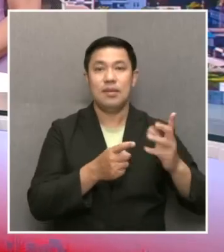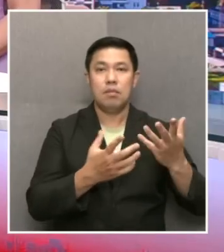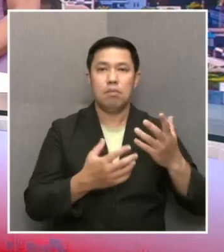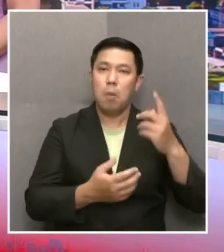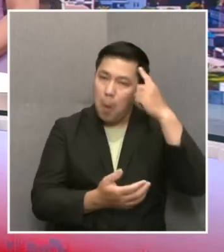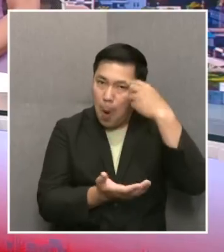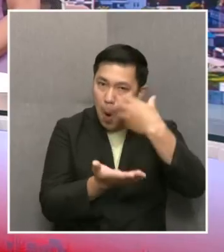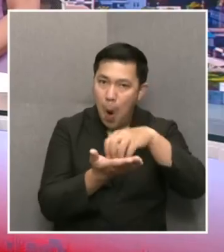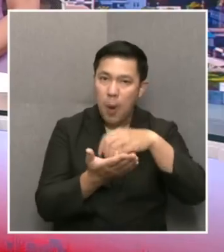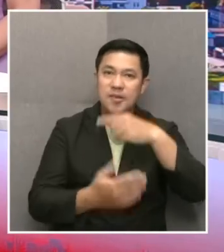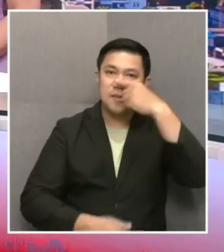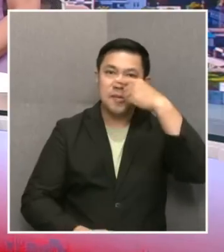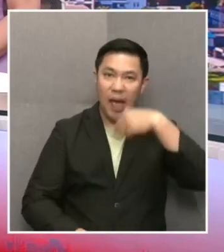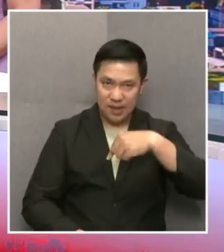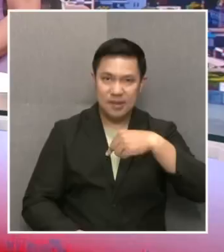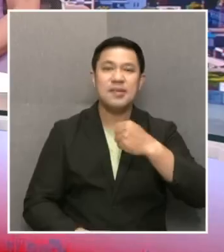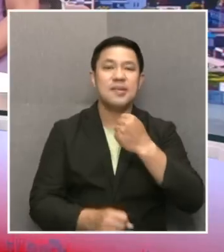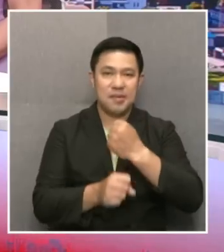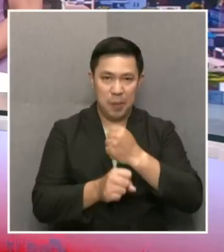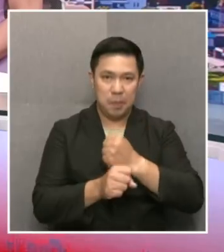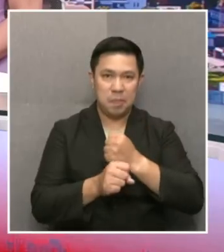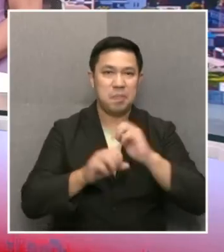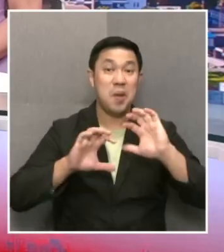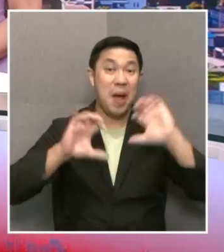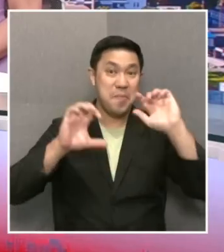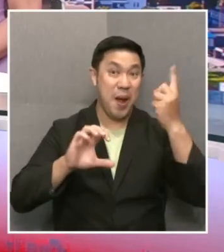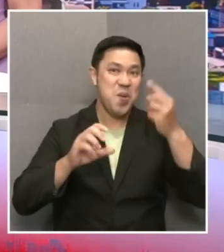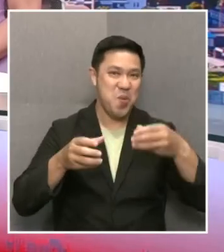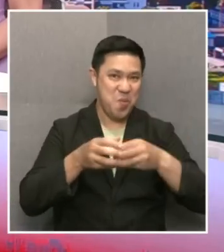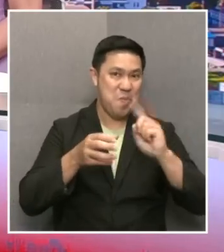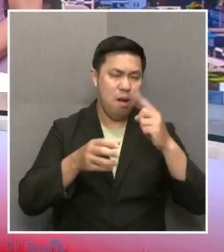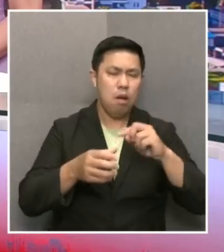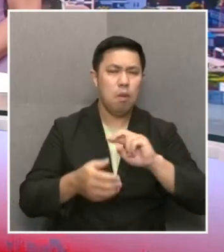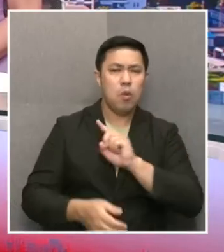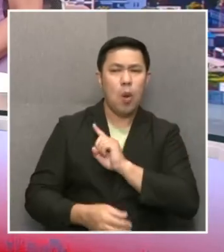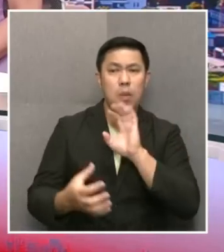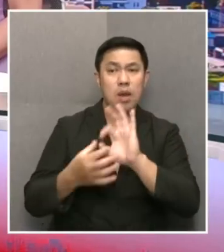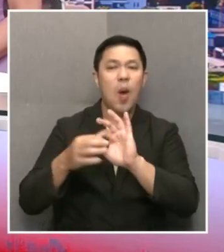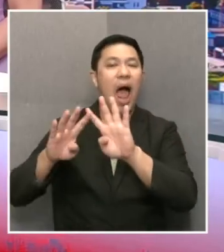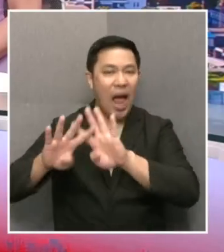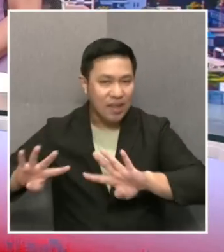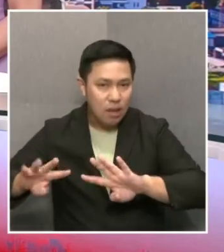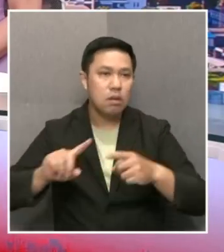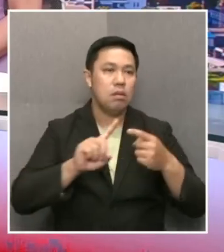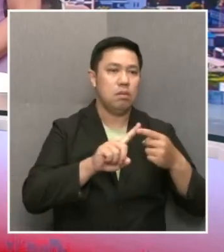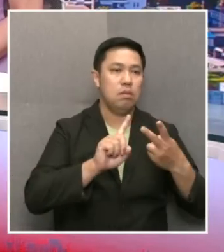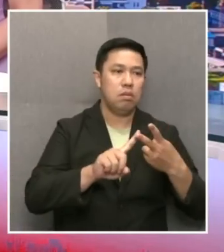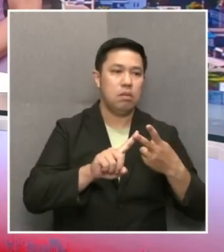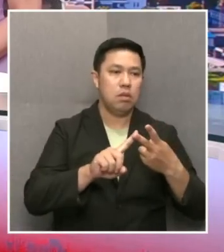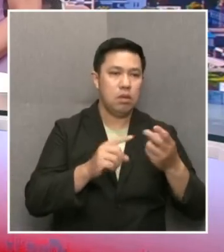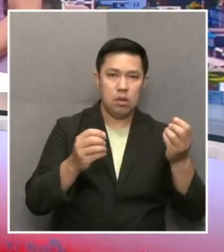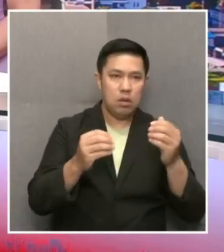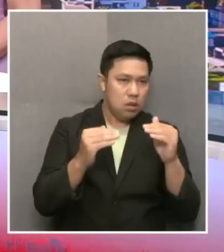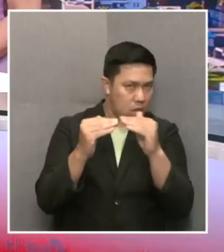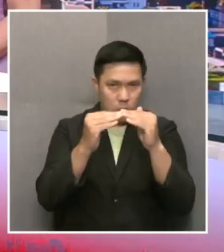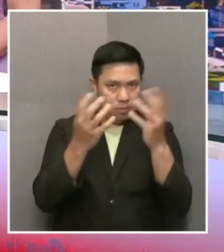ใหม่ของประเทศไทยในช่วงที่เรากำลังจะมีรัฐบาลชุดใหม่นะคะไม่ว่าจะเป็นบทบาทในเวทีอาเซียนรวมถึงการรักษาสมดุลนะคะ